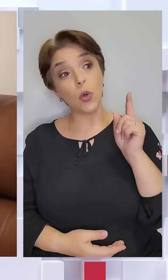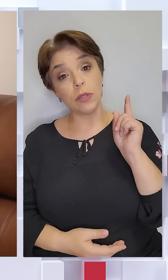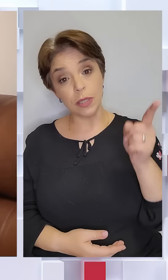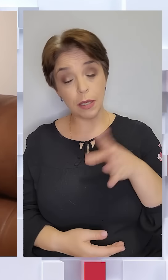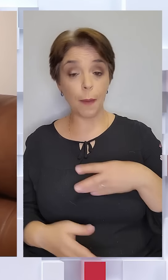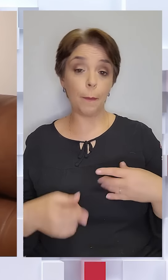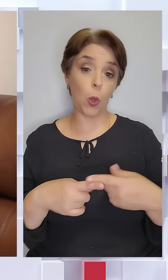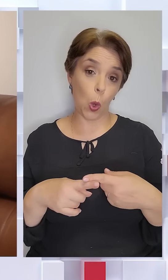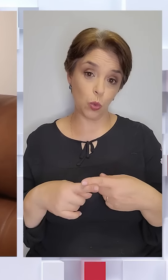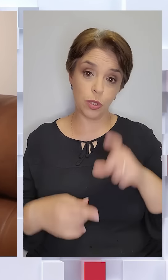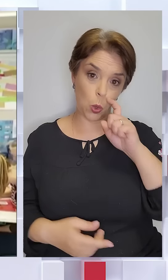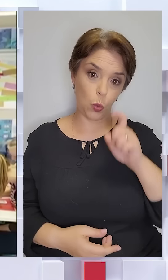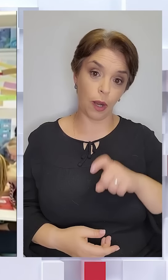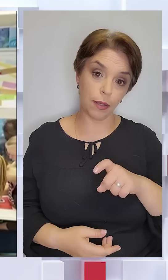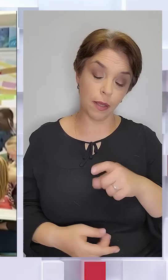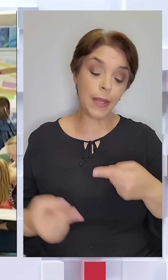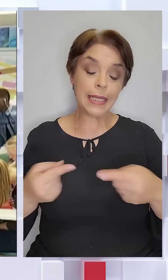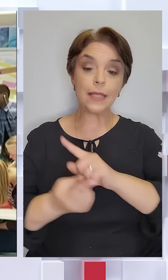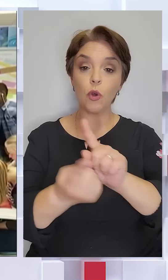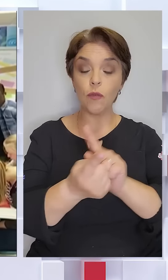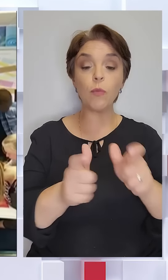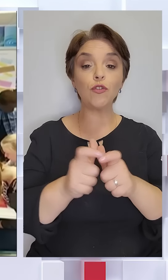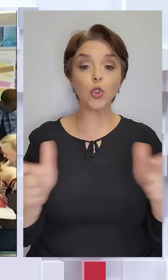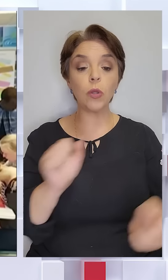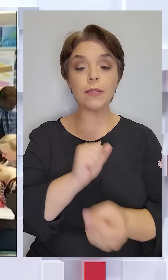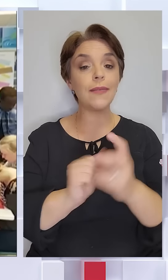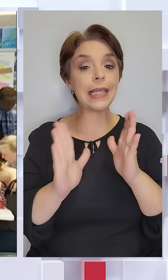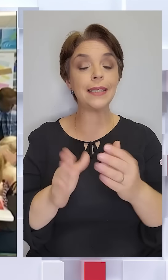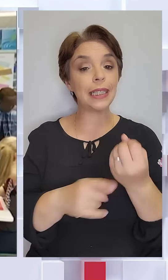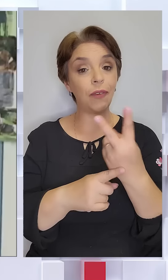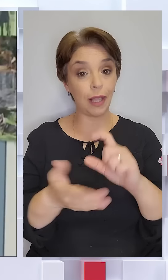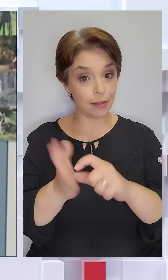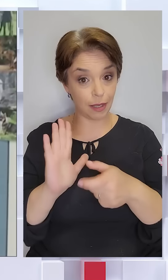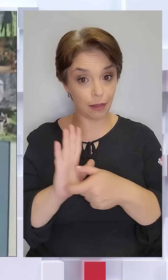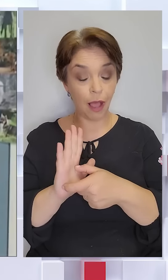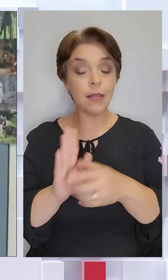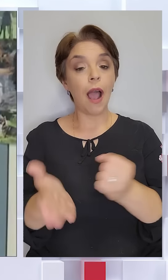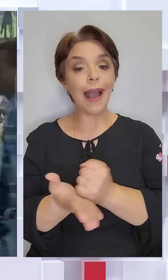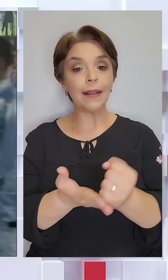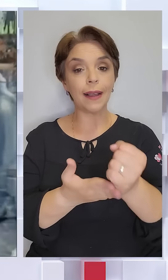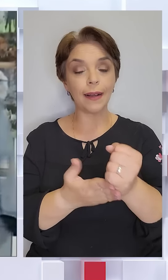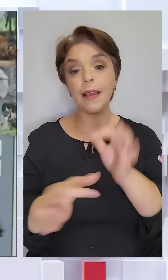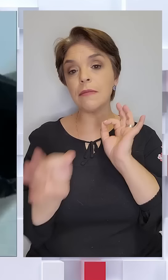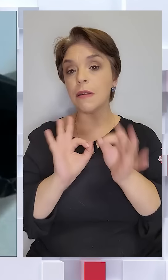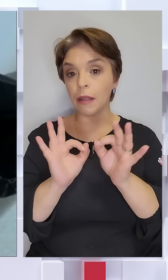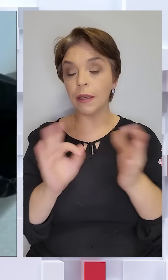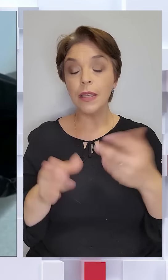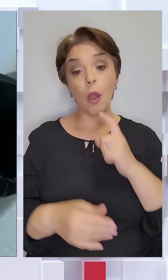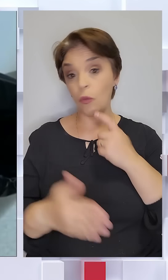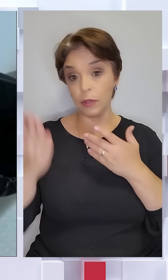Росії, Білорусі і Україні. Згідно реформи, у школах з'являться не тільки 12 класи, а й кар'єрні радники,